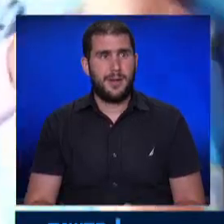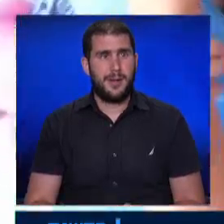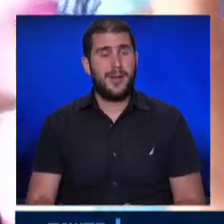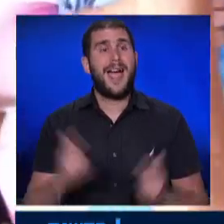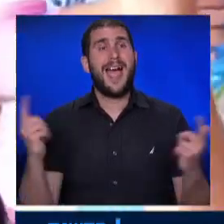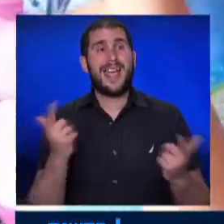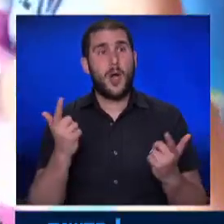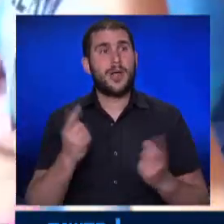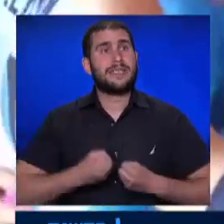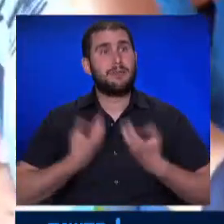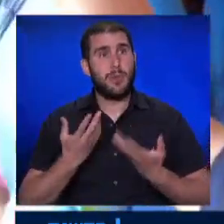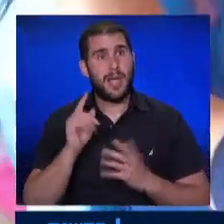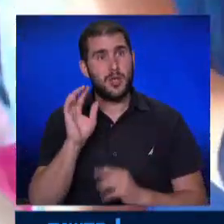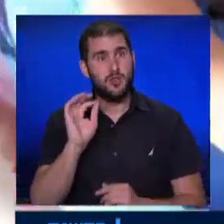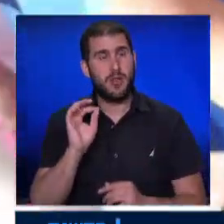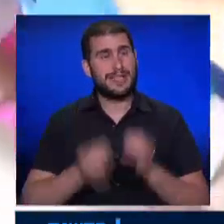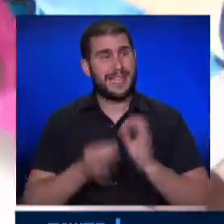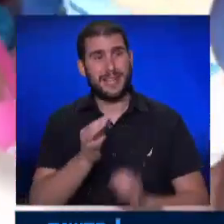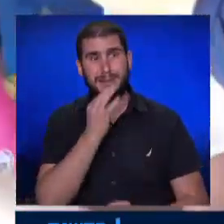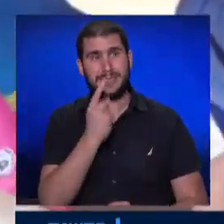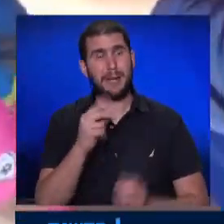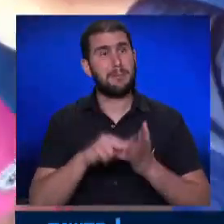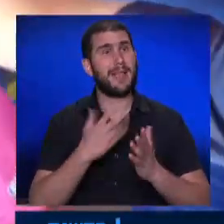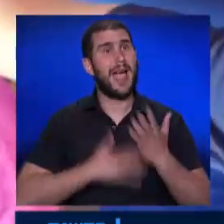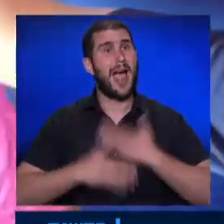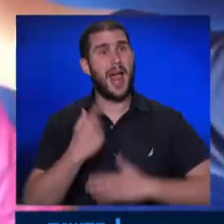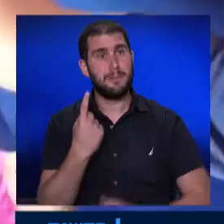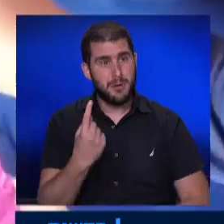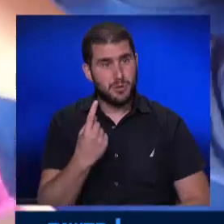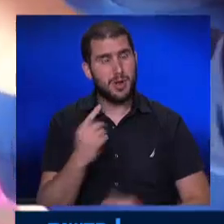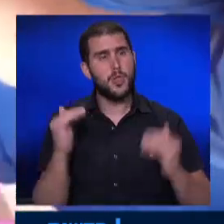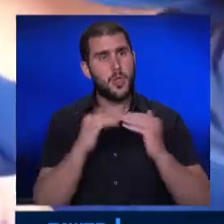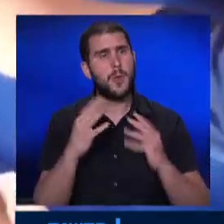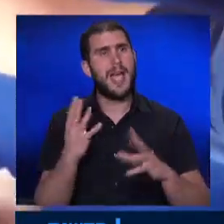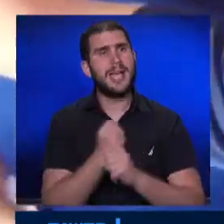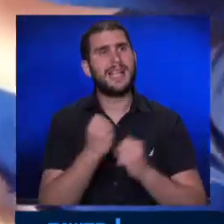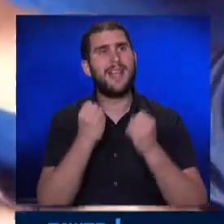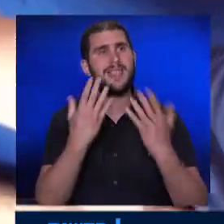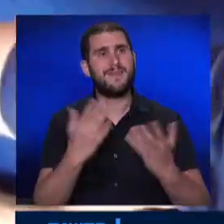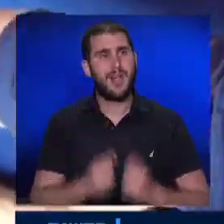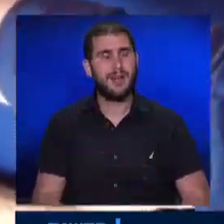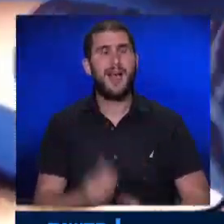החגיגות הספונטניות הללו של השחקנים הצעירים בחדר ההלבשה תואמות את ההישג הנפלא.